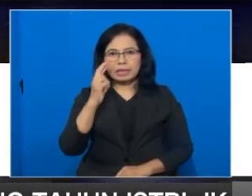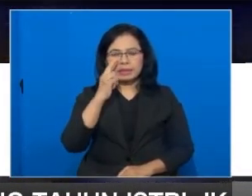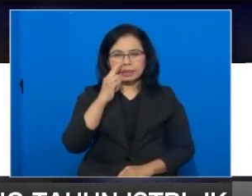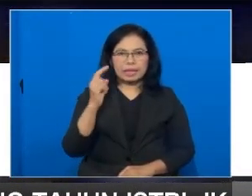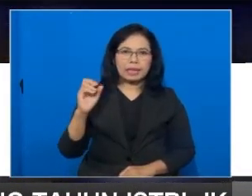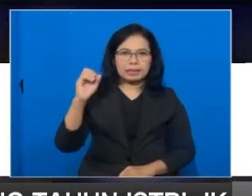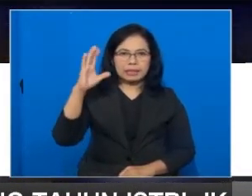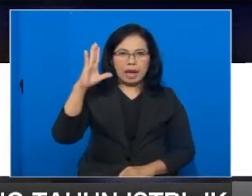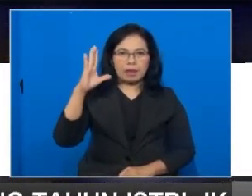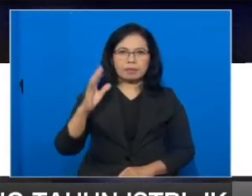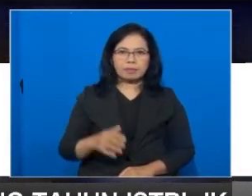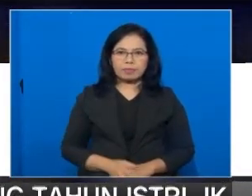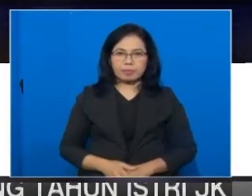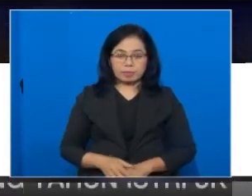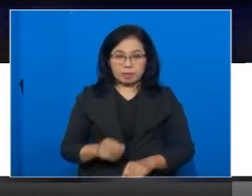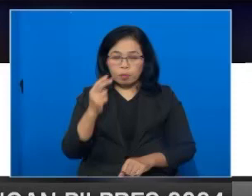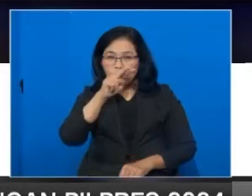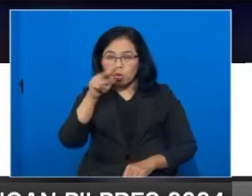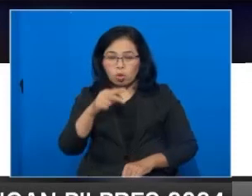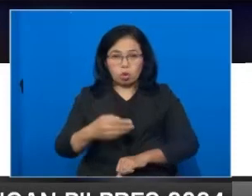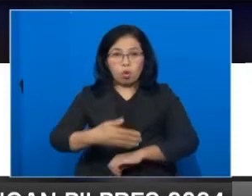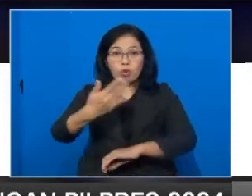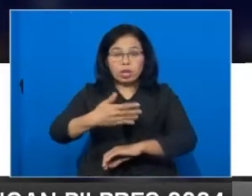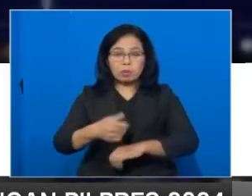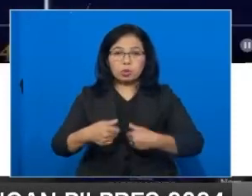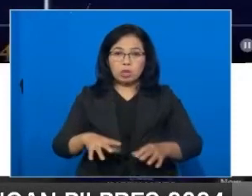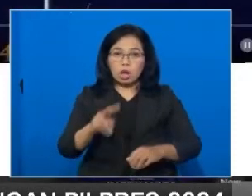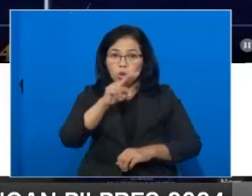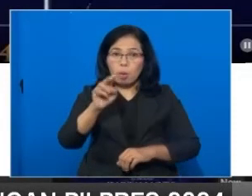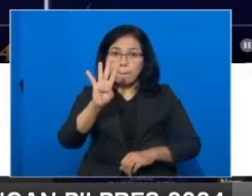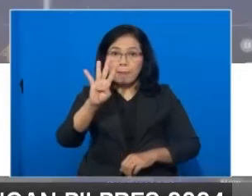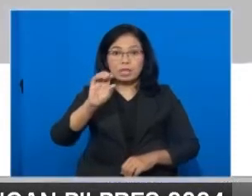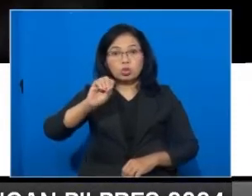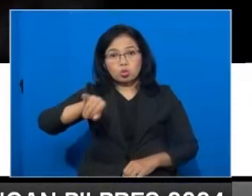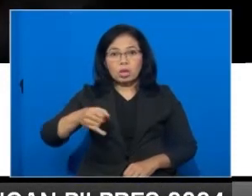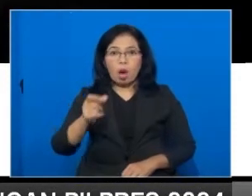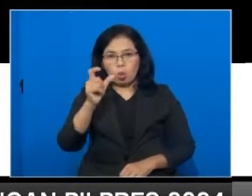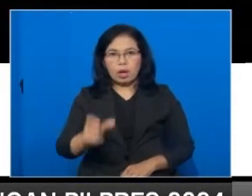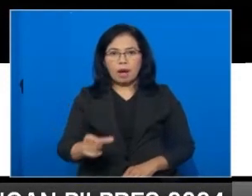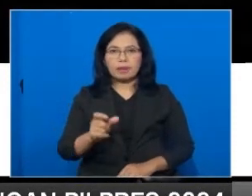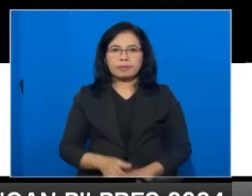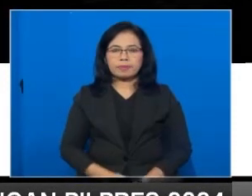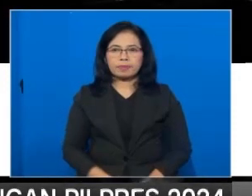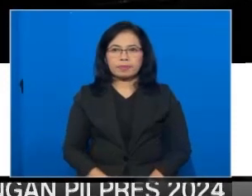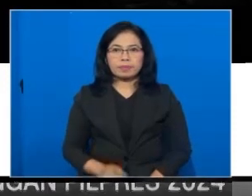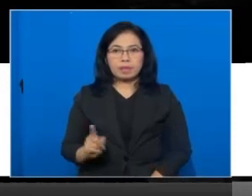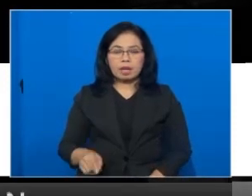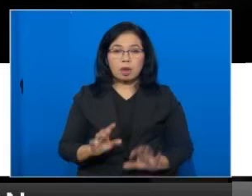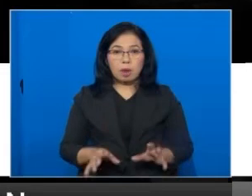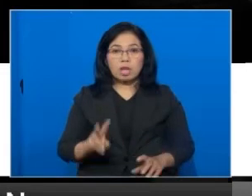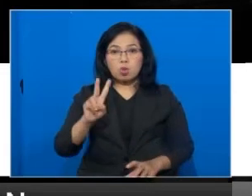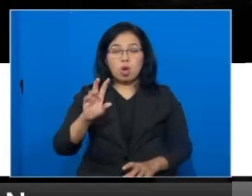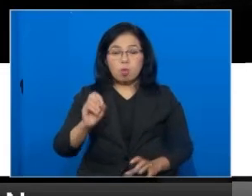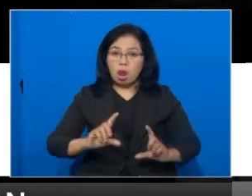dokumenter berdurasi 1 jam 57 menit ini sudah ditonton 4 juta orang ada sebanyak 20